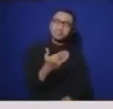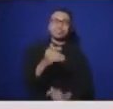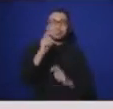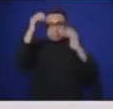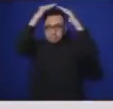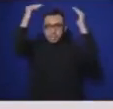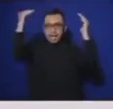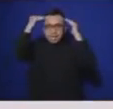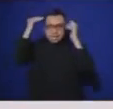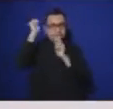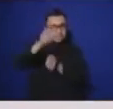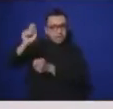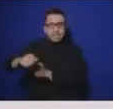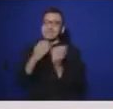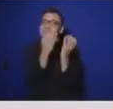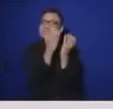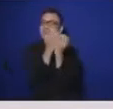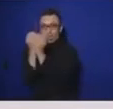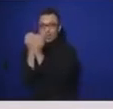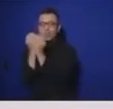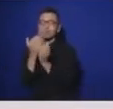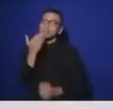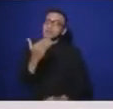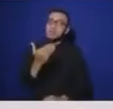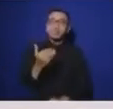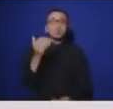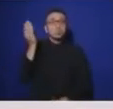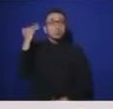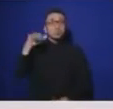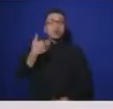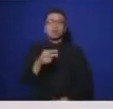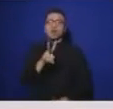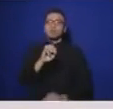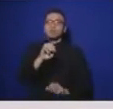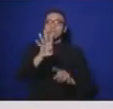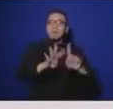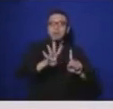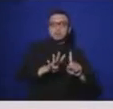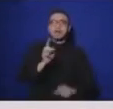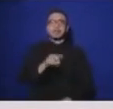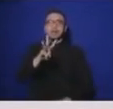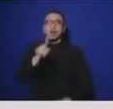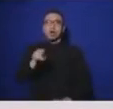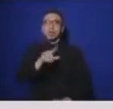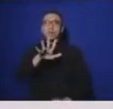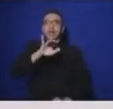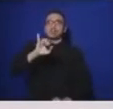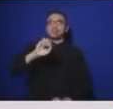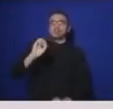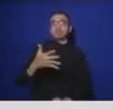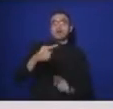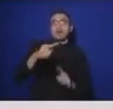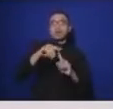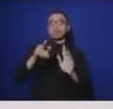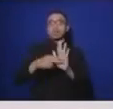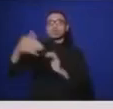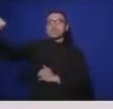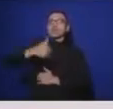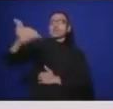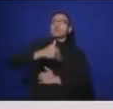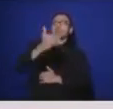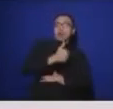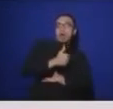di 2014 kita masih impor 3,5 juta ton jagung. Tahun 2018 kita hanya